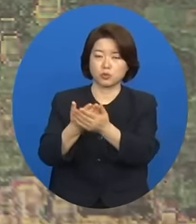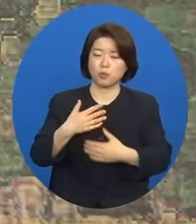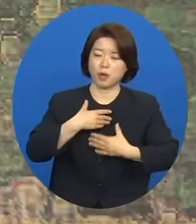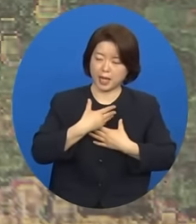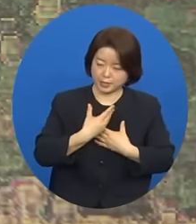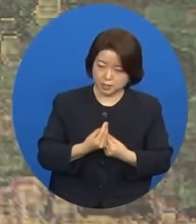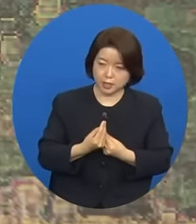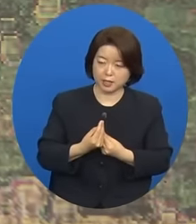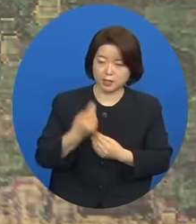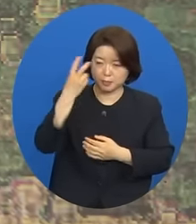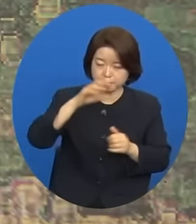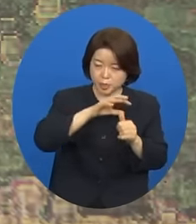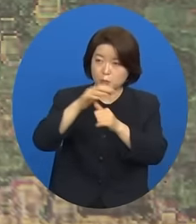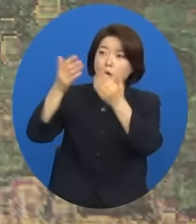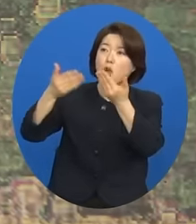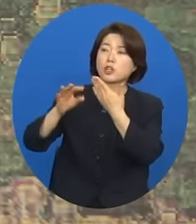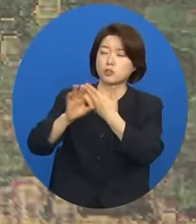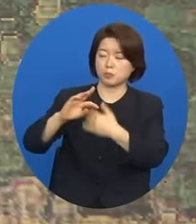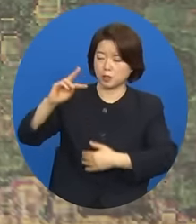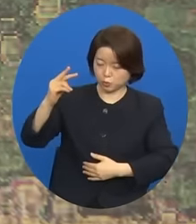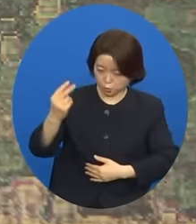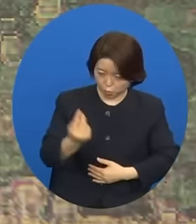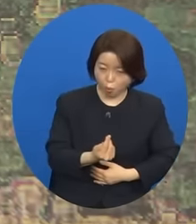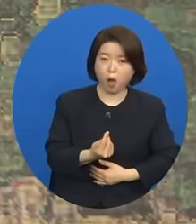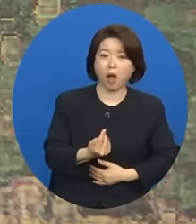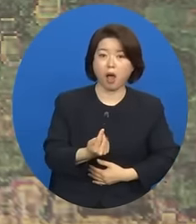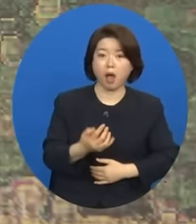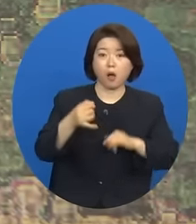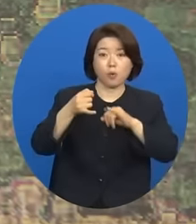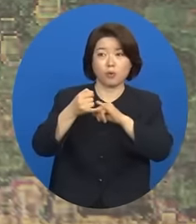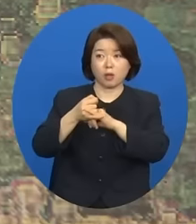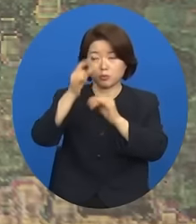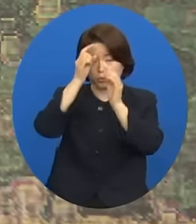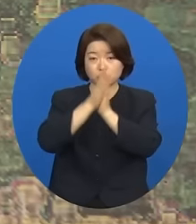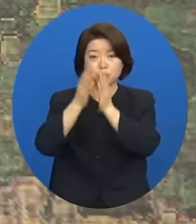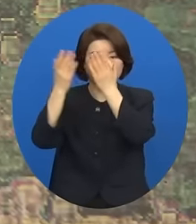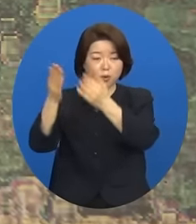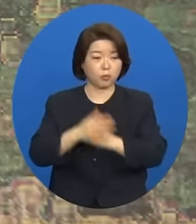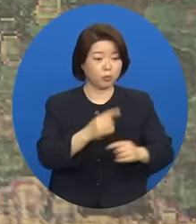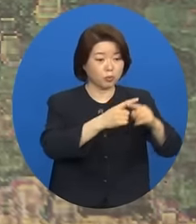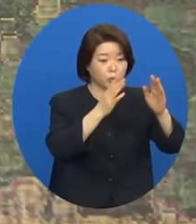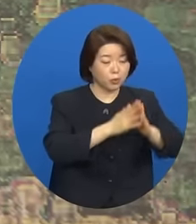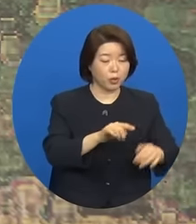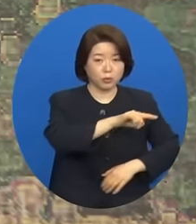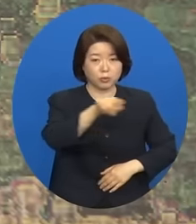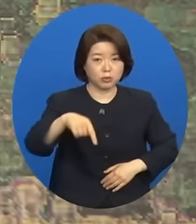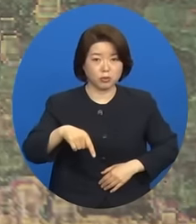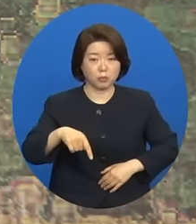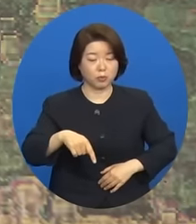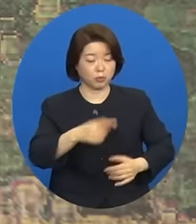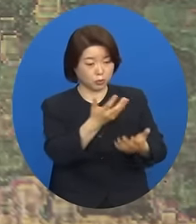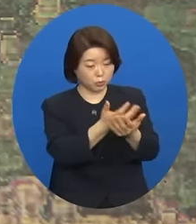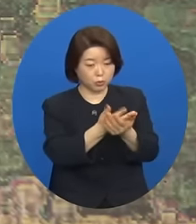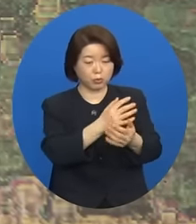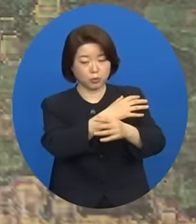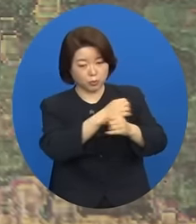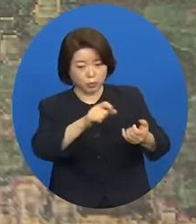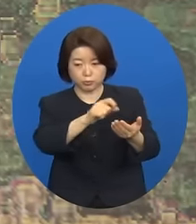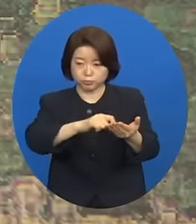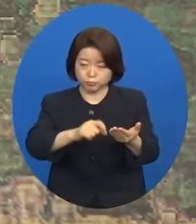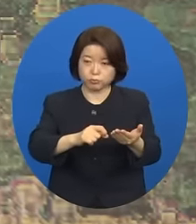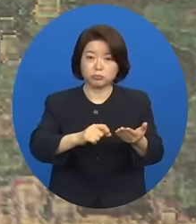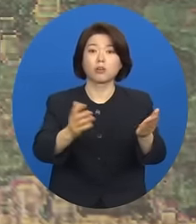안전하게 지켜주시면 돌아오도록 하겠습니다. 그리고 이제 뭐 기도도 드리고 교회하고도 이제 그런 어떤 서면으로도 서약을